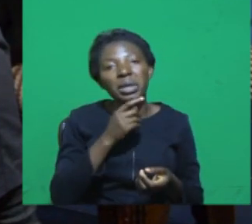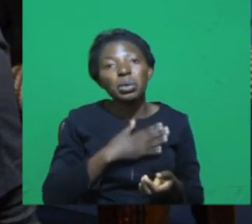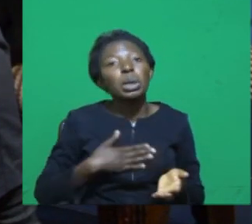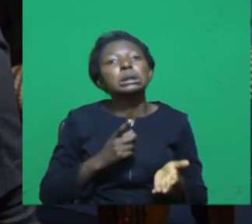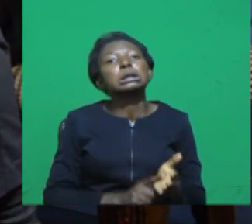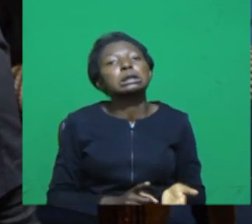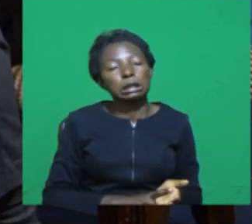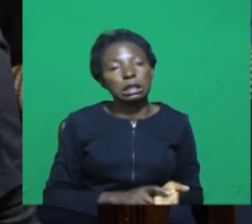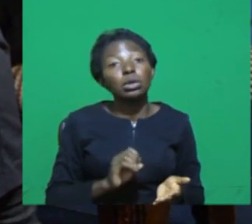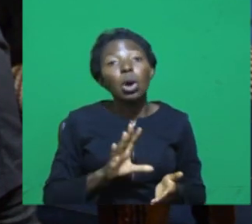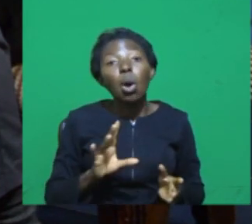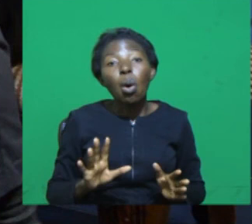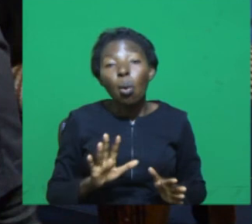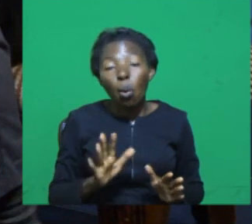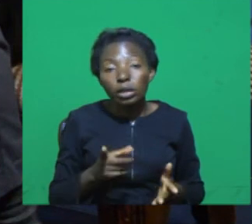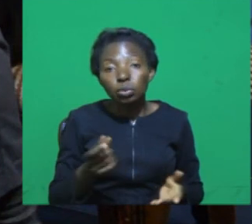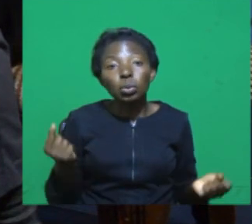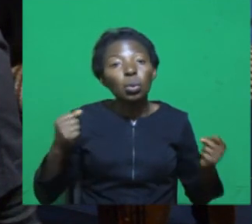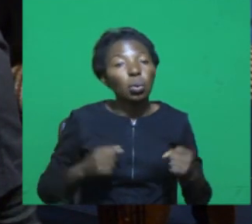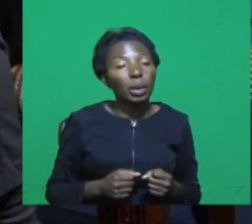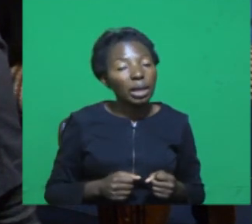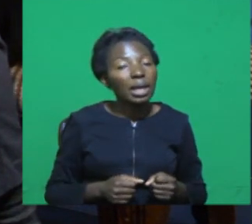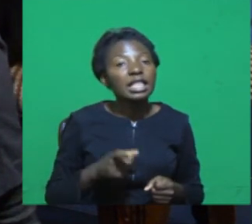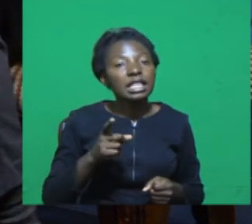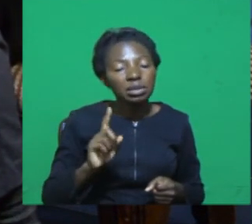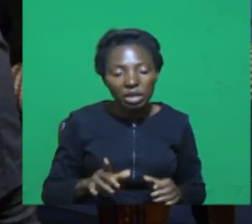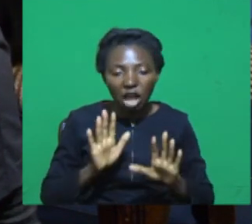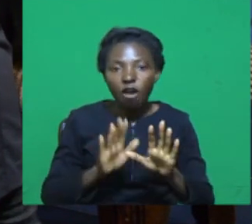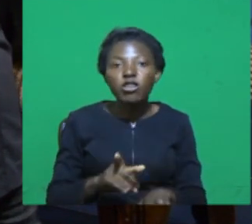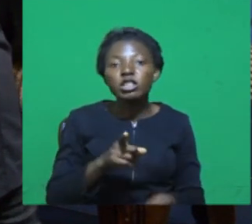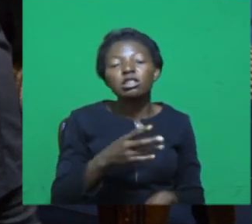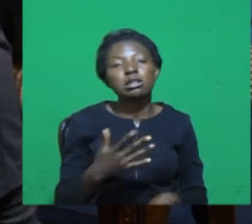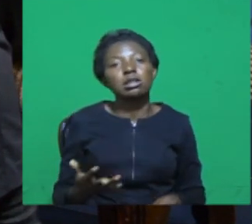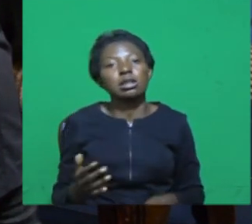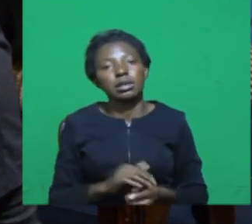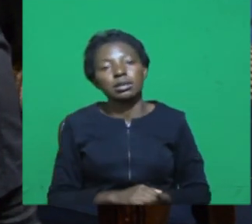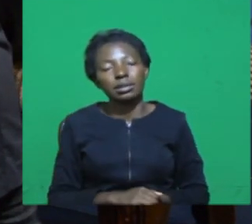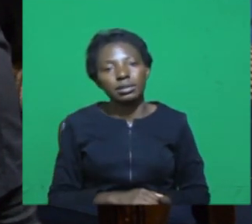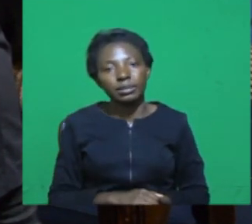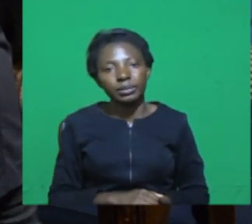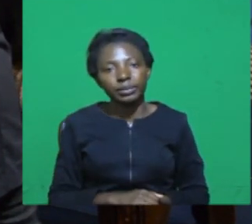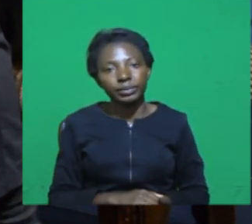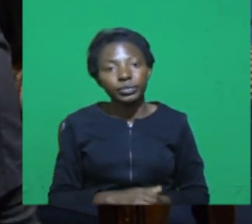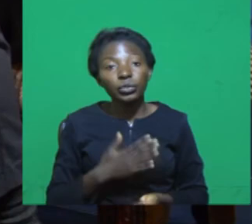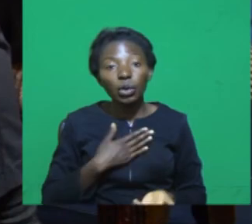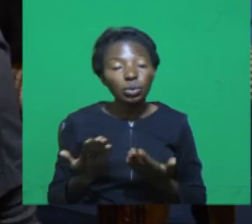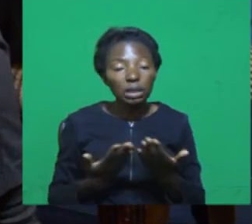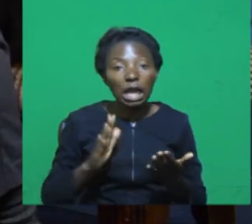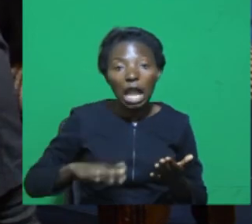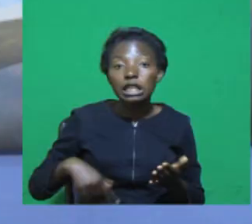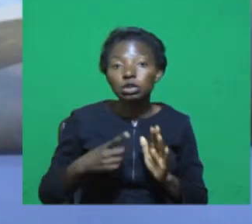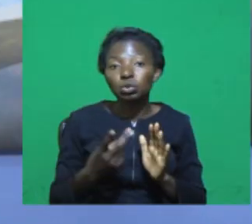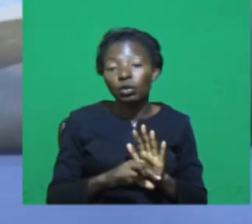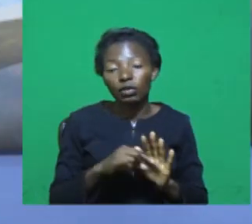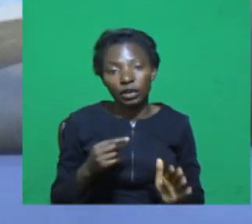kuti mapfekero evana vaMwari anonzvenga izvozvo pari kujeka chiverengai mavhesi 2 ekupedzisira